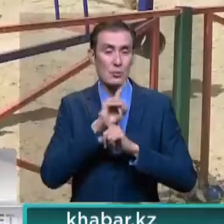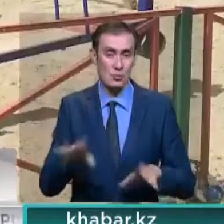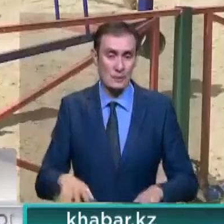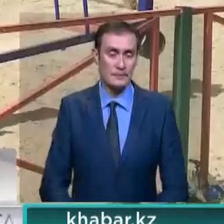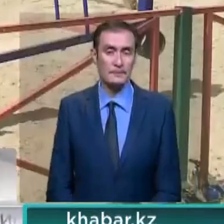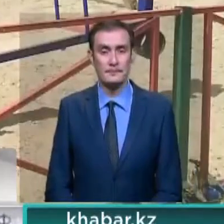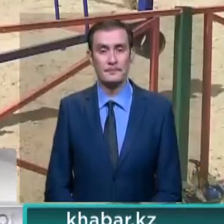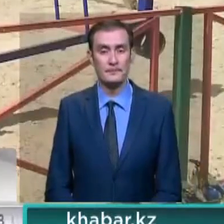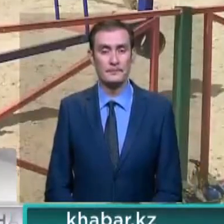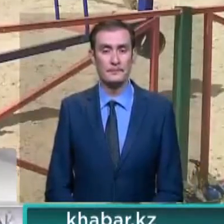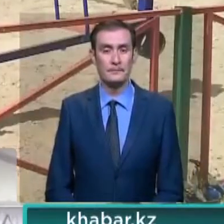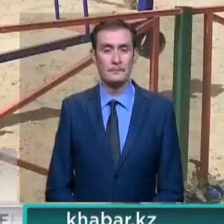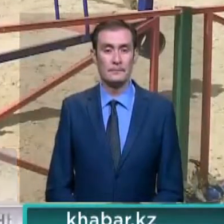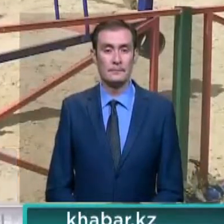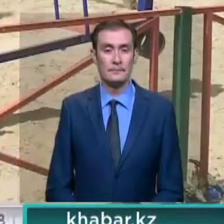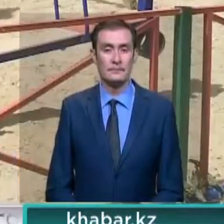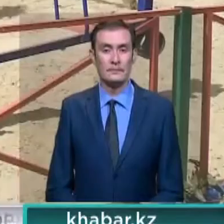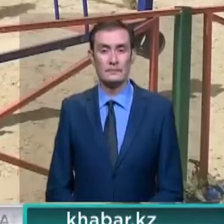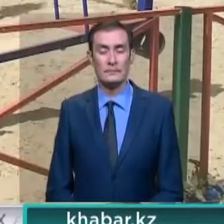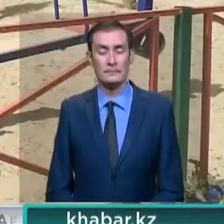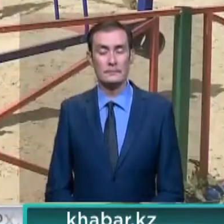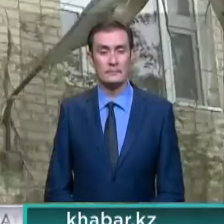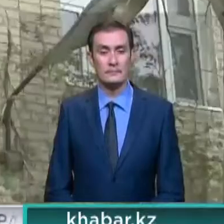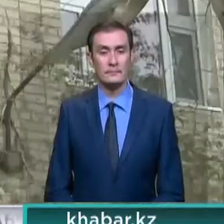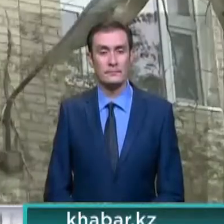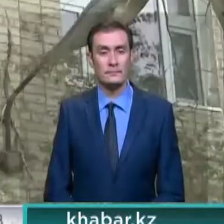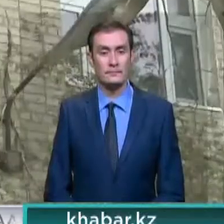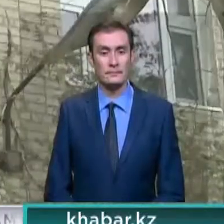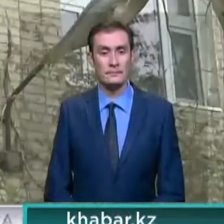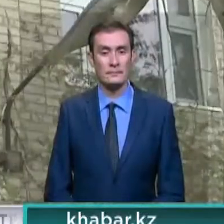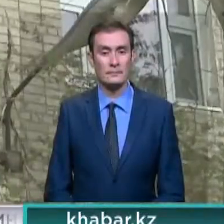забыть. Иван Чаус, Марина Золотарева, Саина Угилько, Василий Савкин. Итоги дня. Карагандинская область.